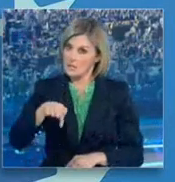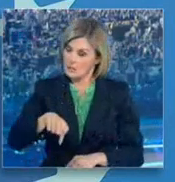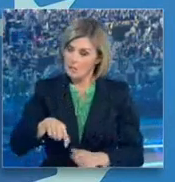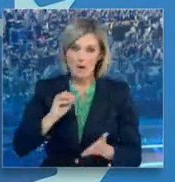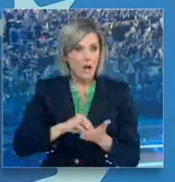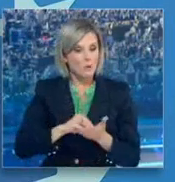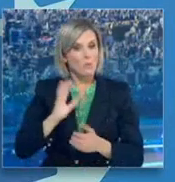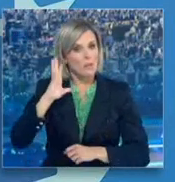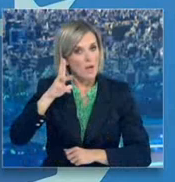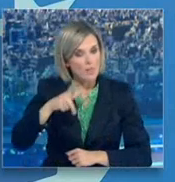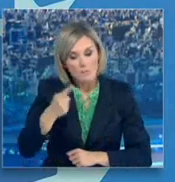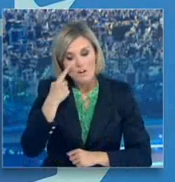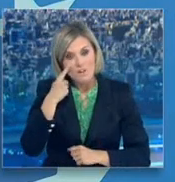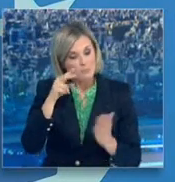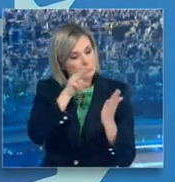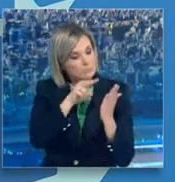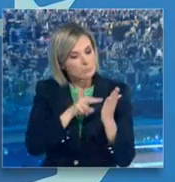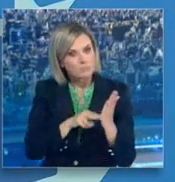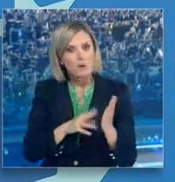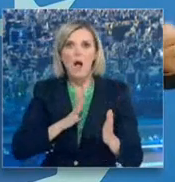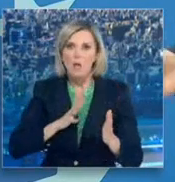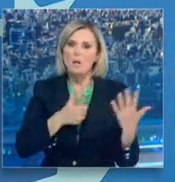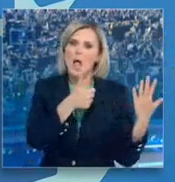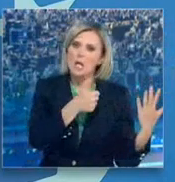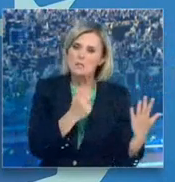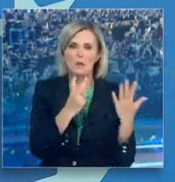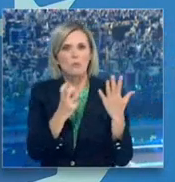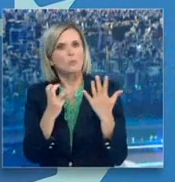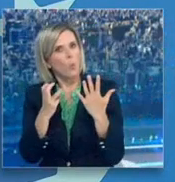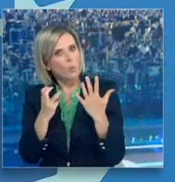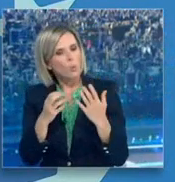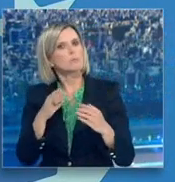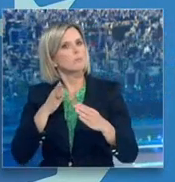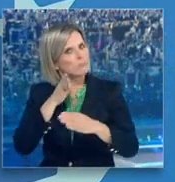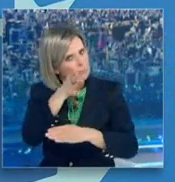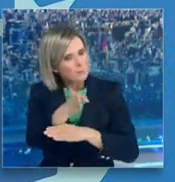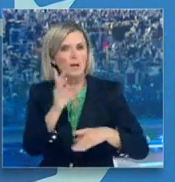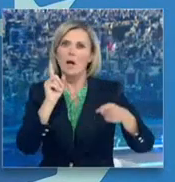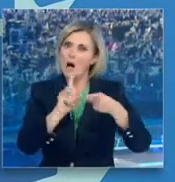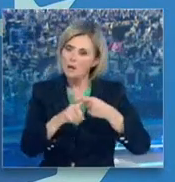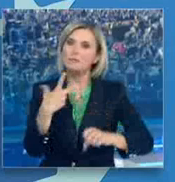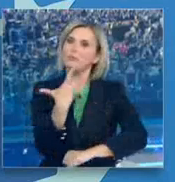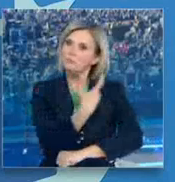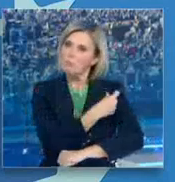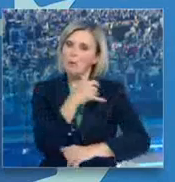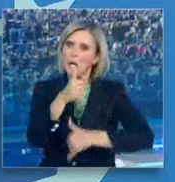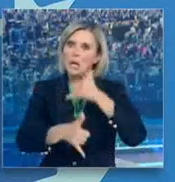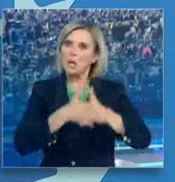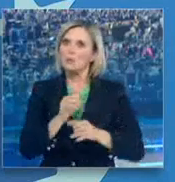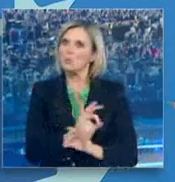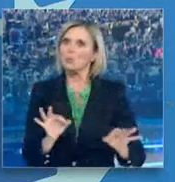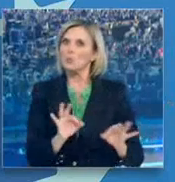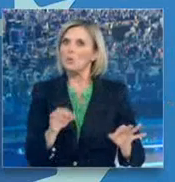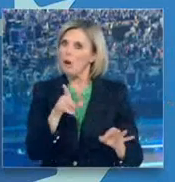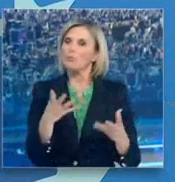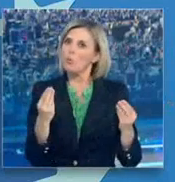άμα δείτε, κάθε μέρα κοιτάζοντας στοιχεία, υπάρχουν συμπολίτες μας 60, 70, 80 χρονών, οι οποίοι μπαίνουν στην πλατφόρμα και επιλέγουν σήμερα να εμβολιαστούν. Και